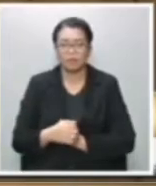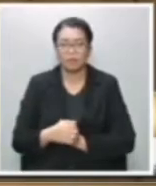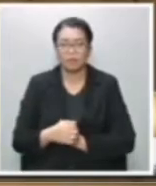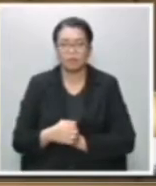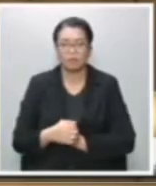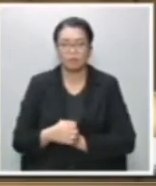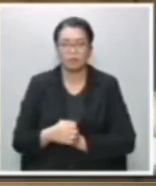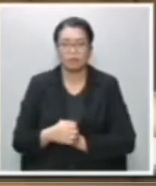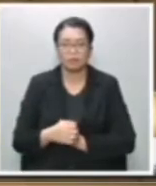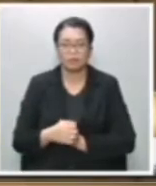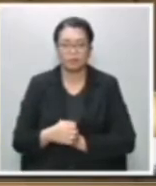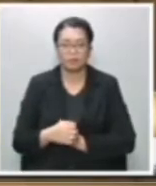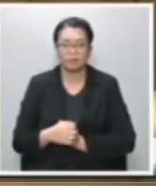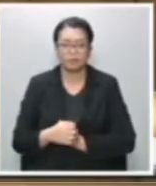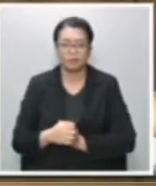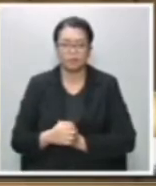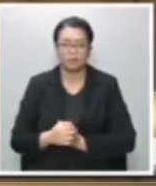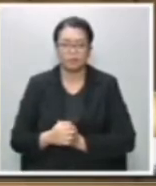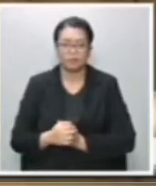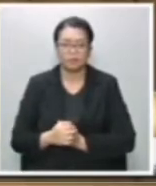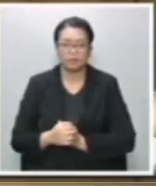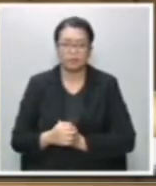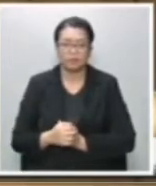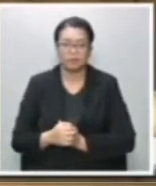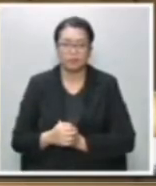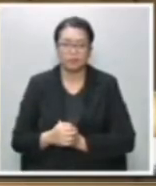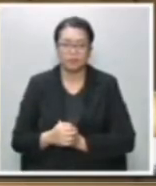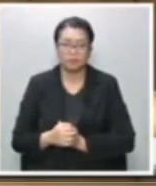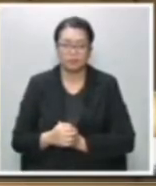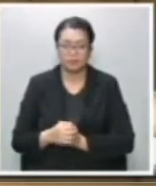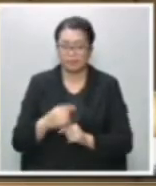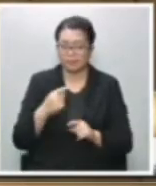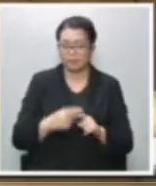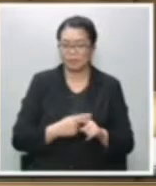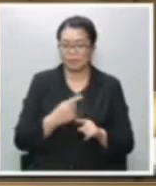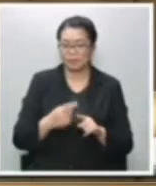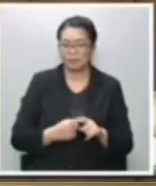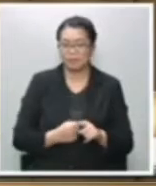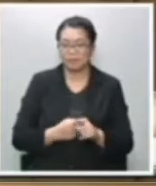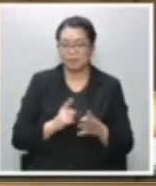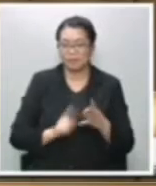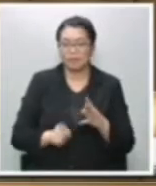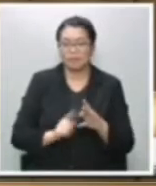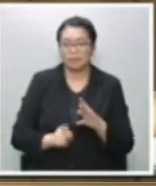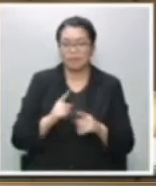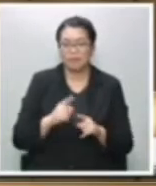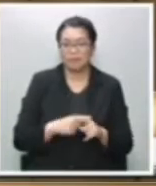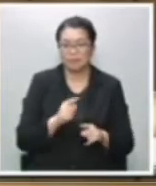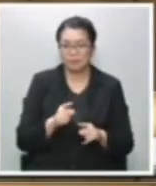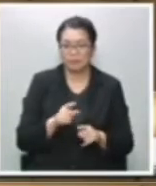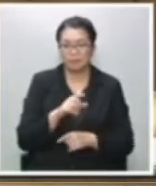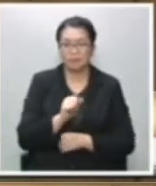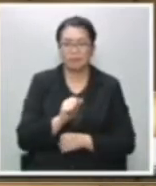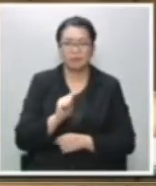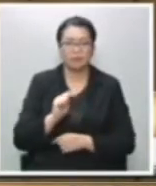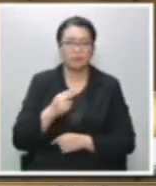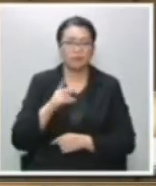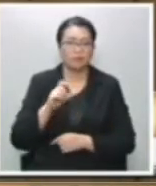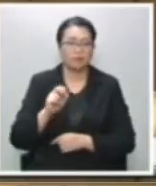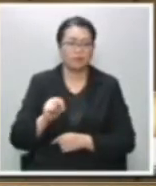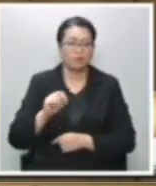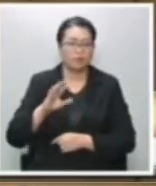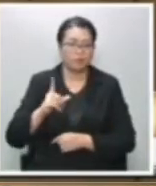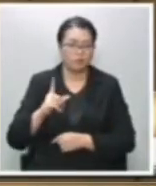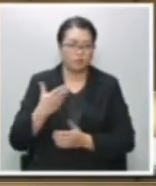ในช่วงที่ปลายปีที่ว่านี้ทางสทนช.ก็ได้มีการให้งบประ